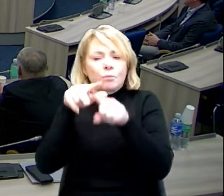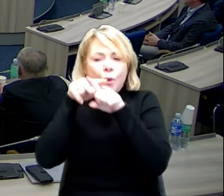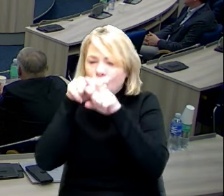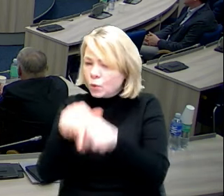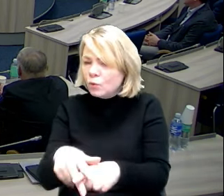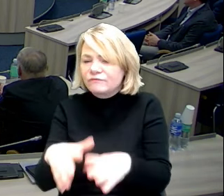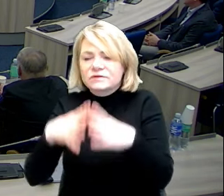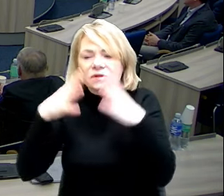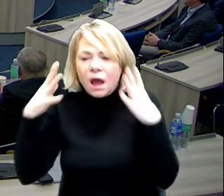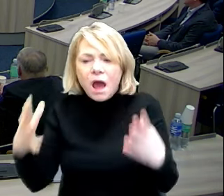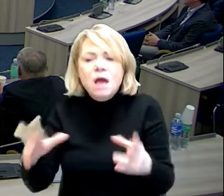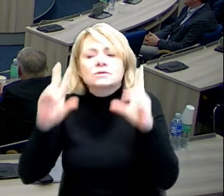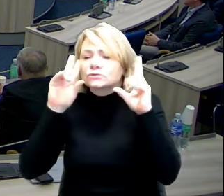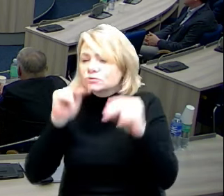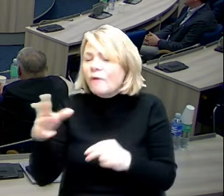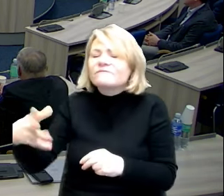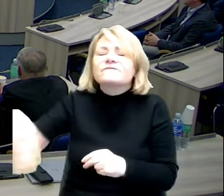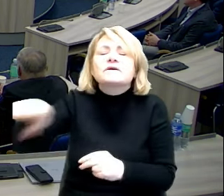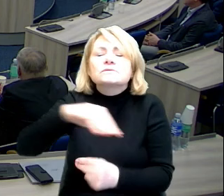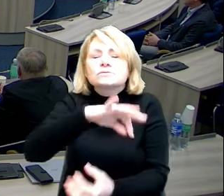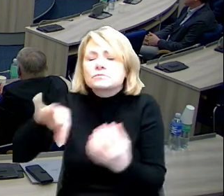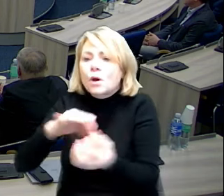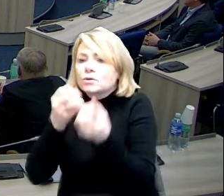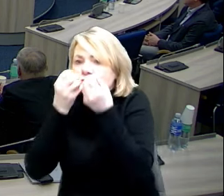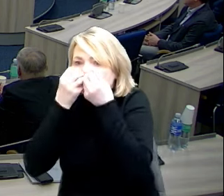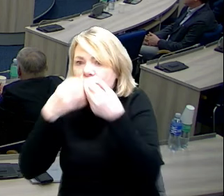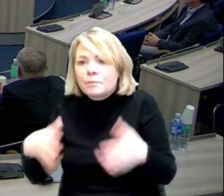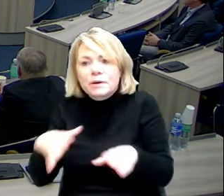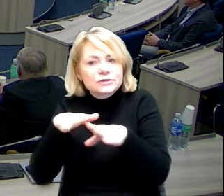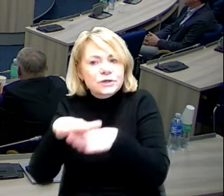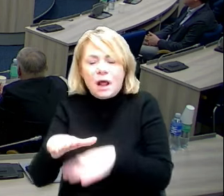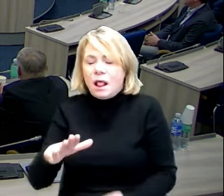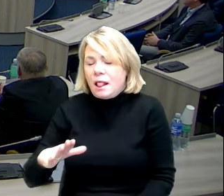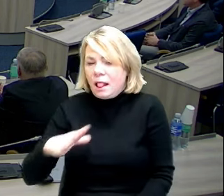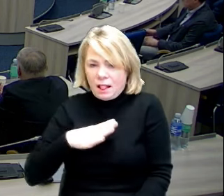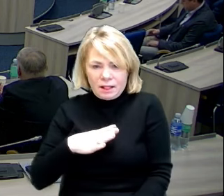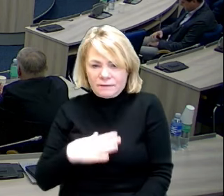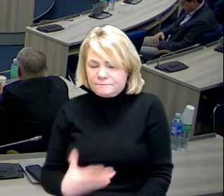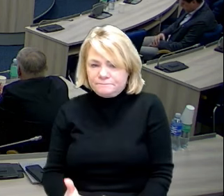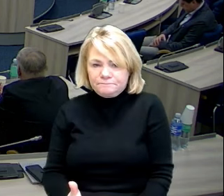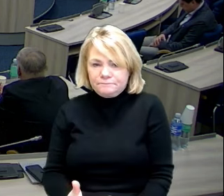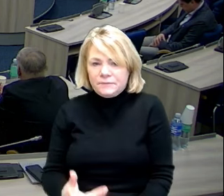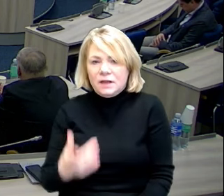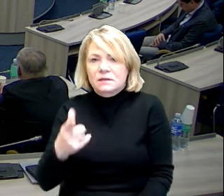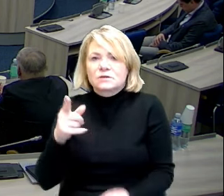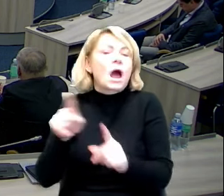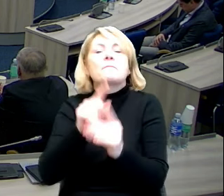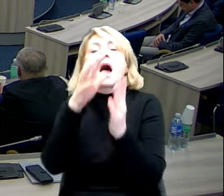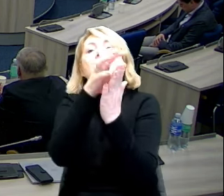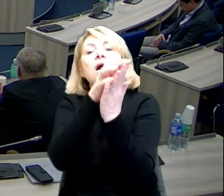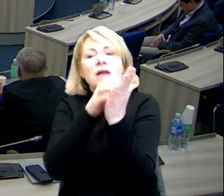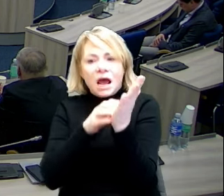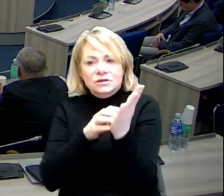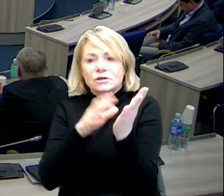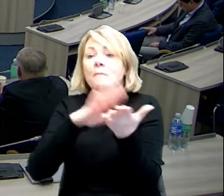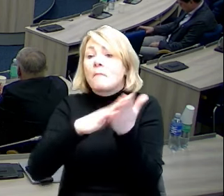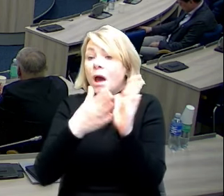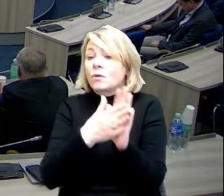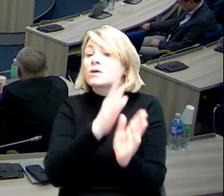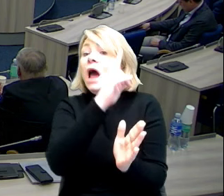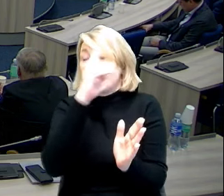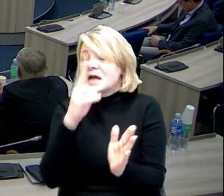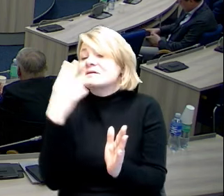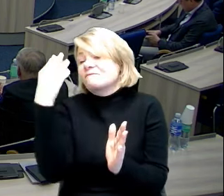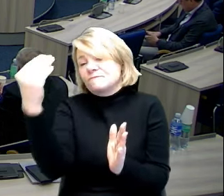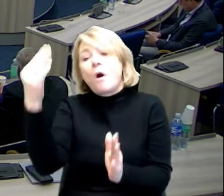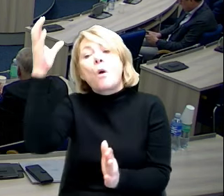cituojamais projektais jei jie nepateikiami kaip priedas prie rašto tai yra pasitiki raštų rengėjo kompetencijaą dėl šios